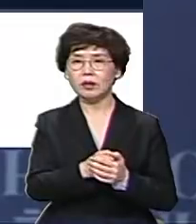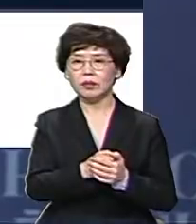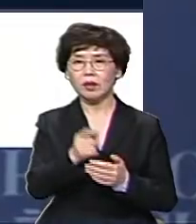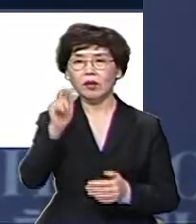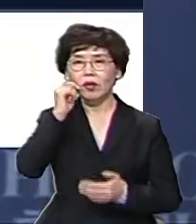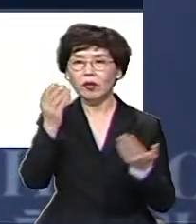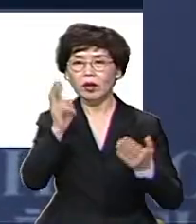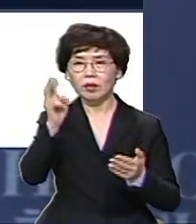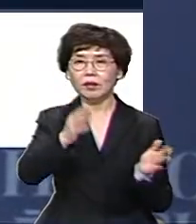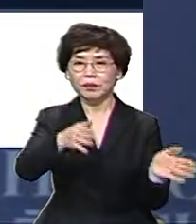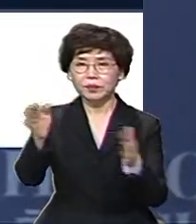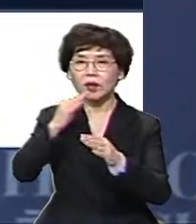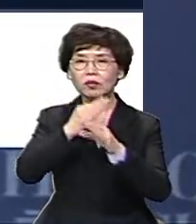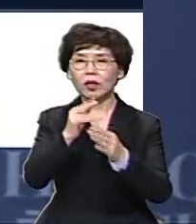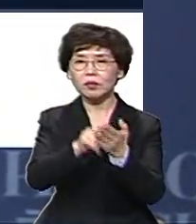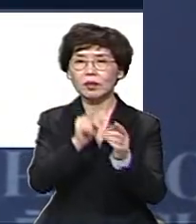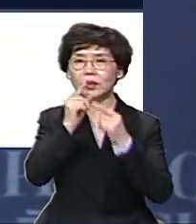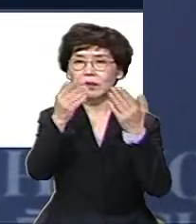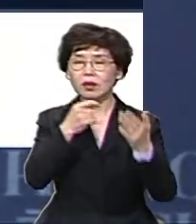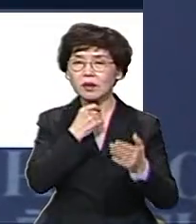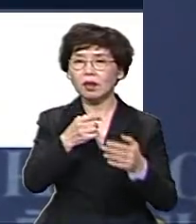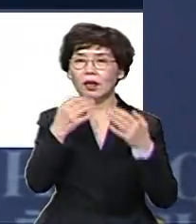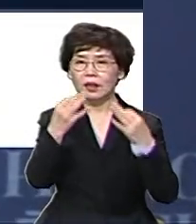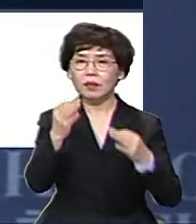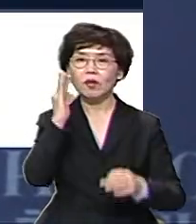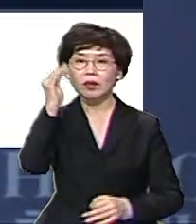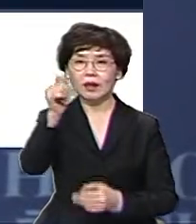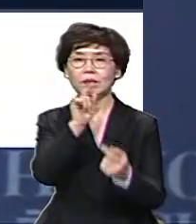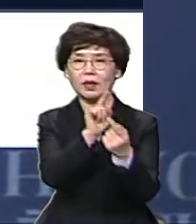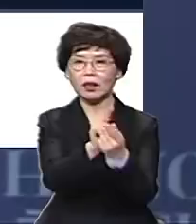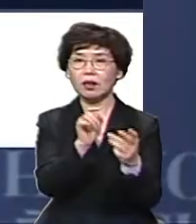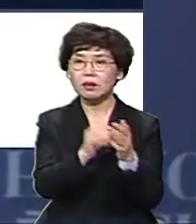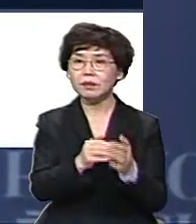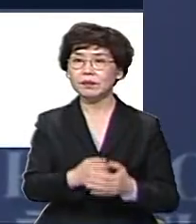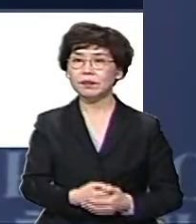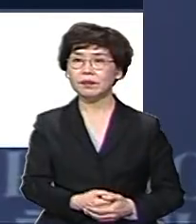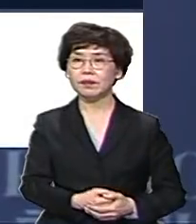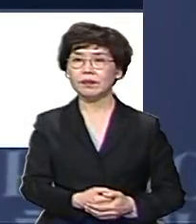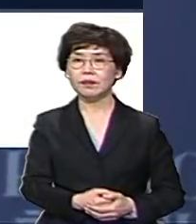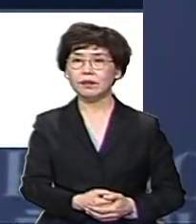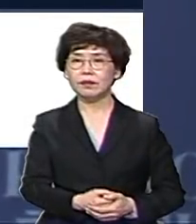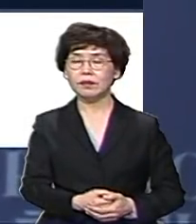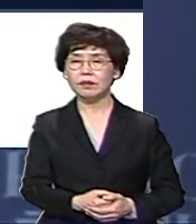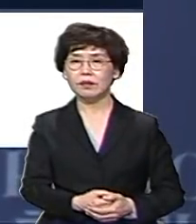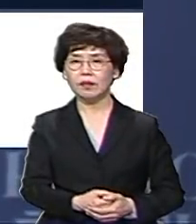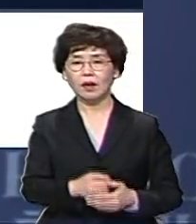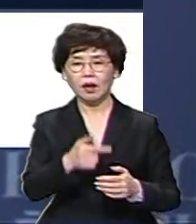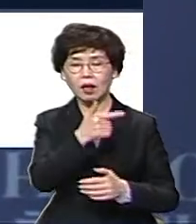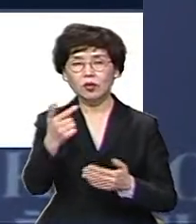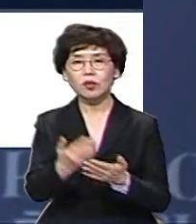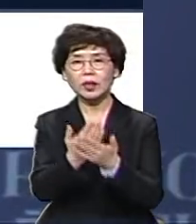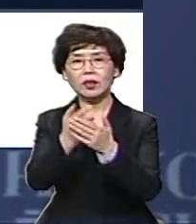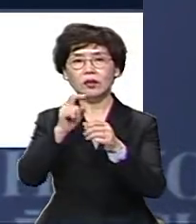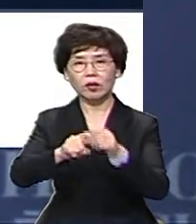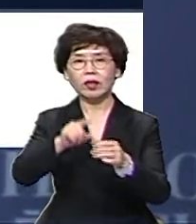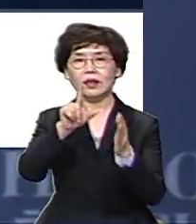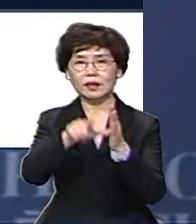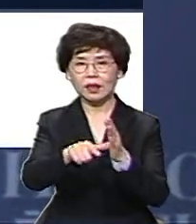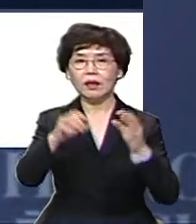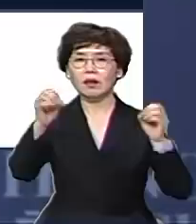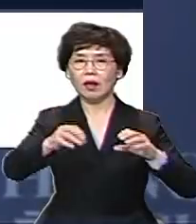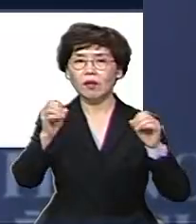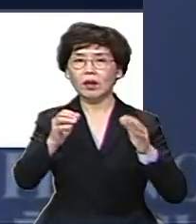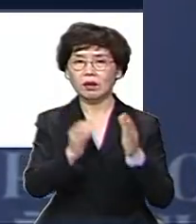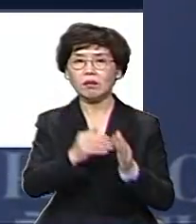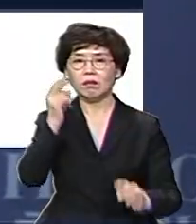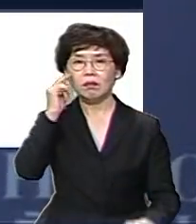문제 말씀드리겠습니다. 김정은 위원장과 저희는 만났습니다. 매우 생산적인 시간을 보냈다고